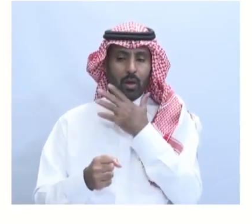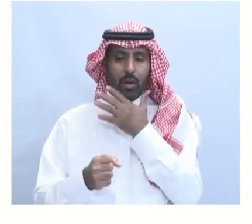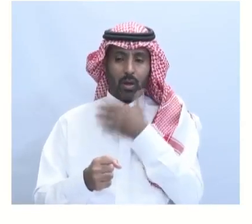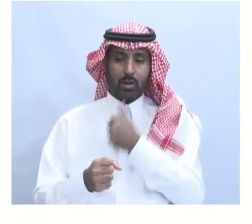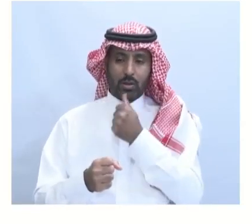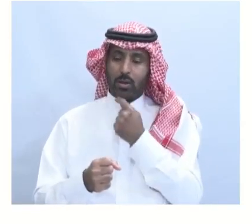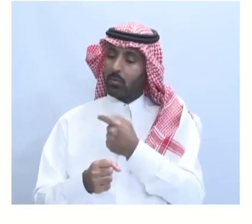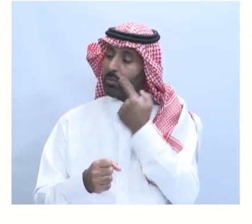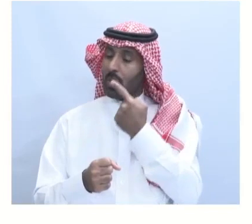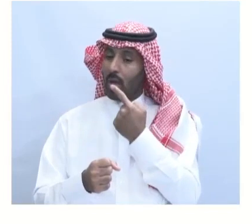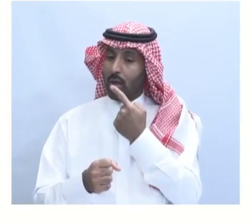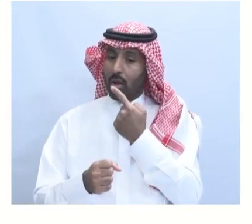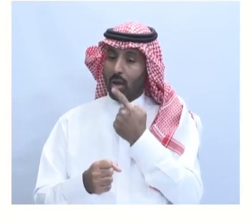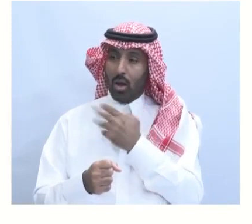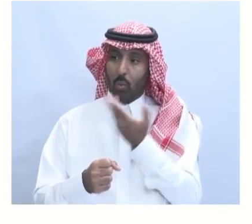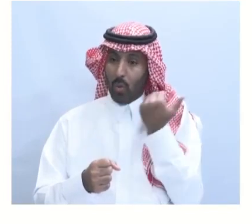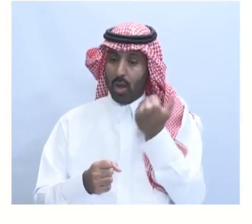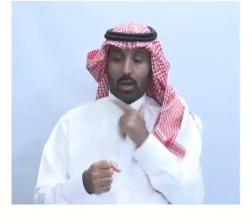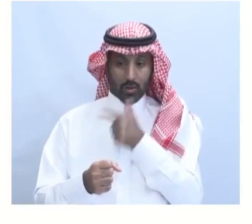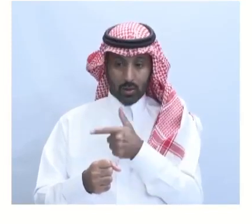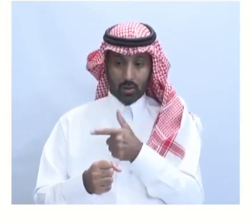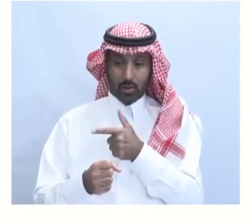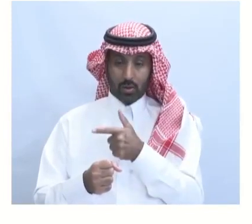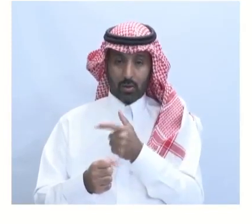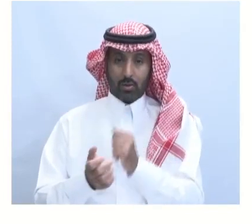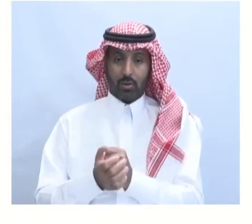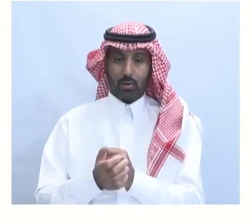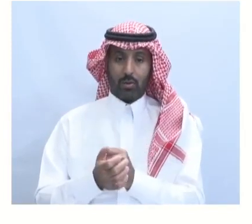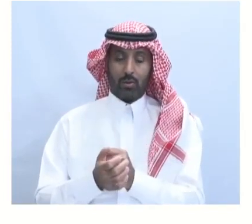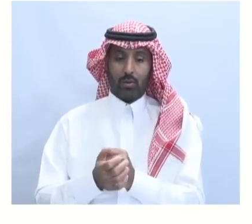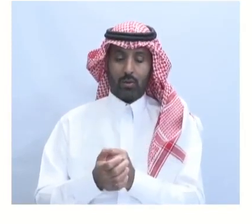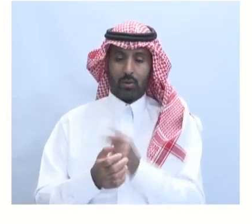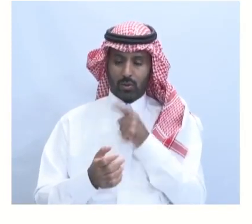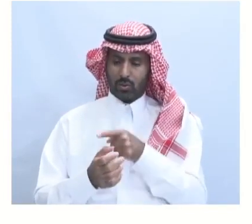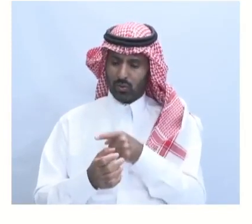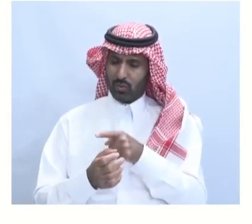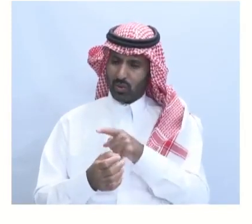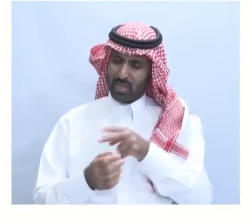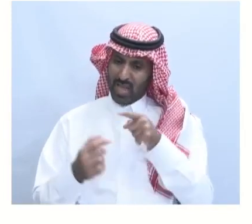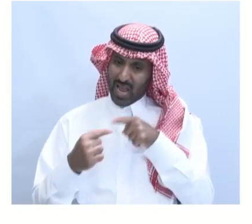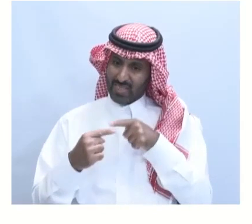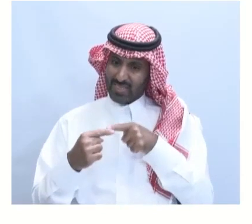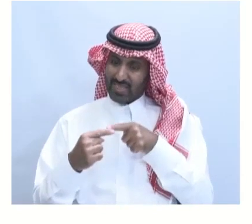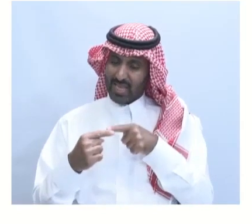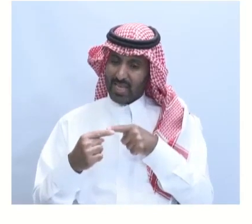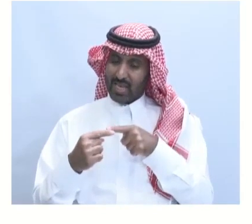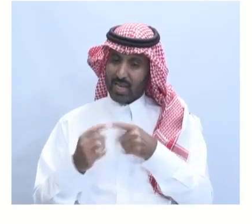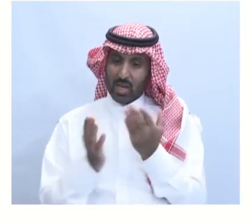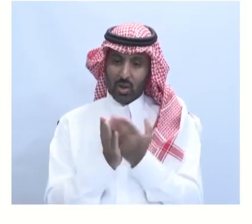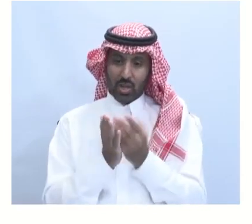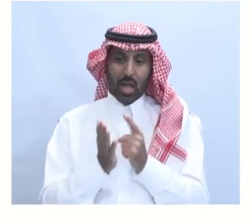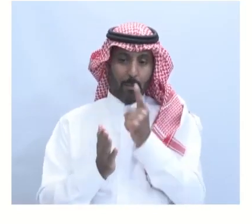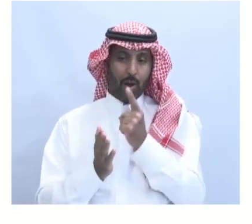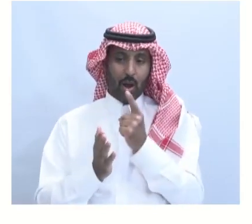يراجعونه في هذا الحديث واذا روى لهم شيئا يرون انه يعارض ما في الكتاب او السنه او يعارض